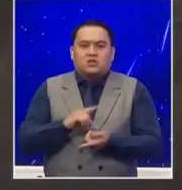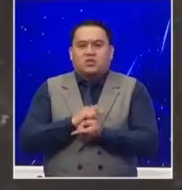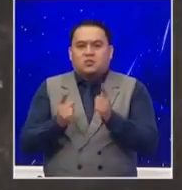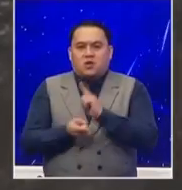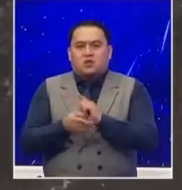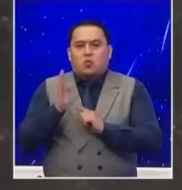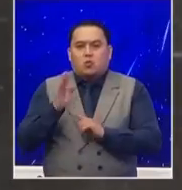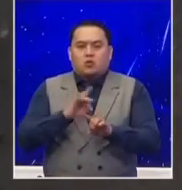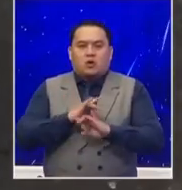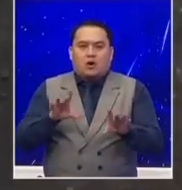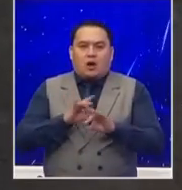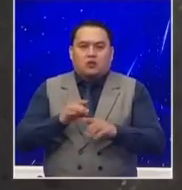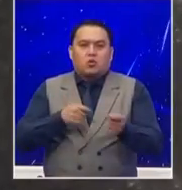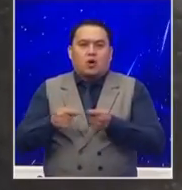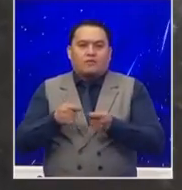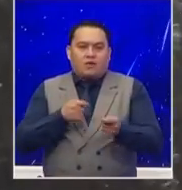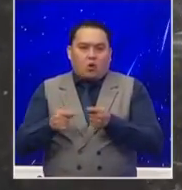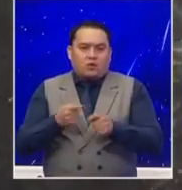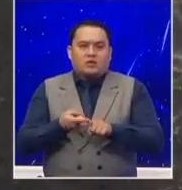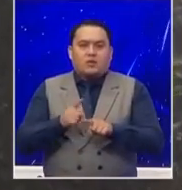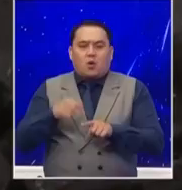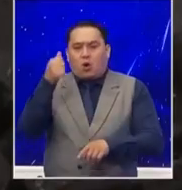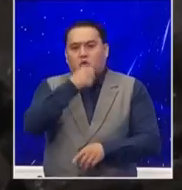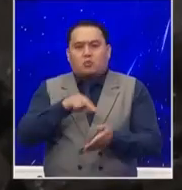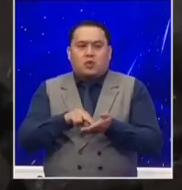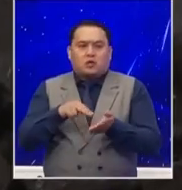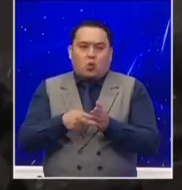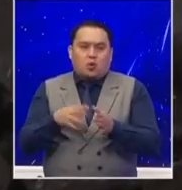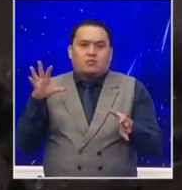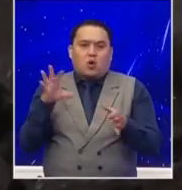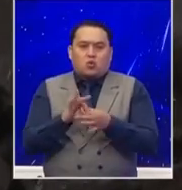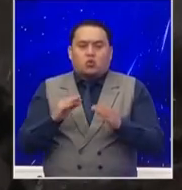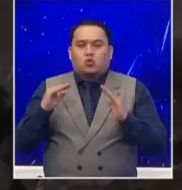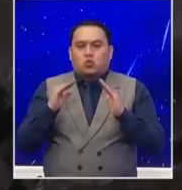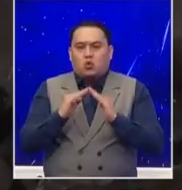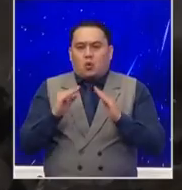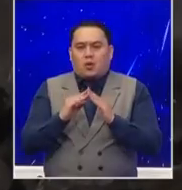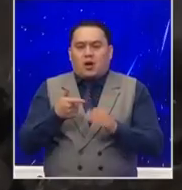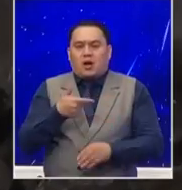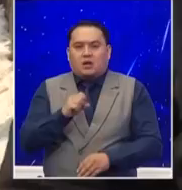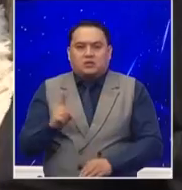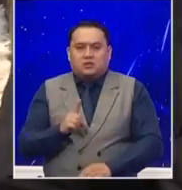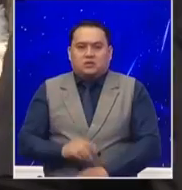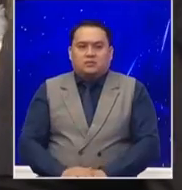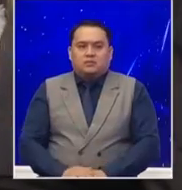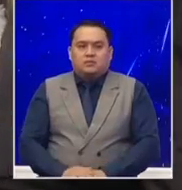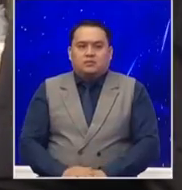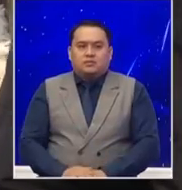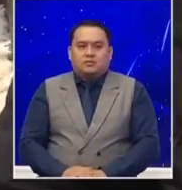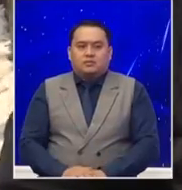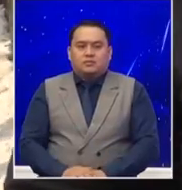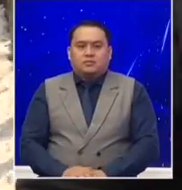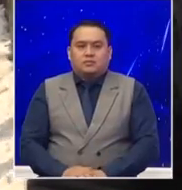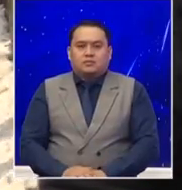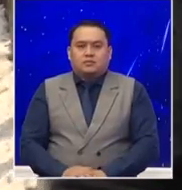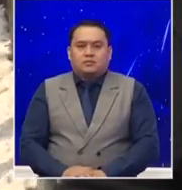изменится, комментируют представители власти. Ведь уже в этом году планируется подключение этого дома к газовому отоплению. Штивы қаласы бойынша